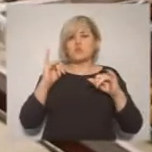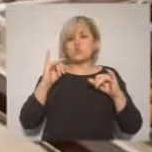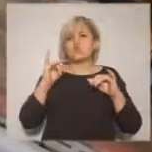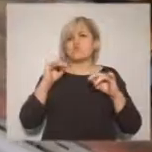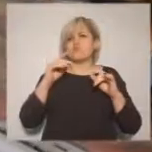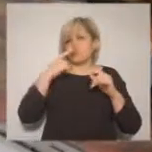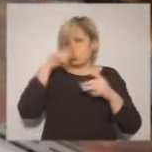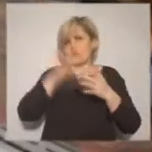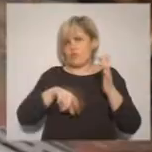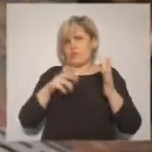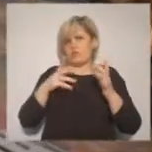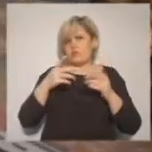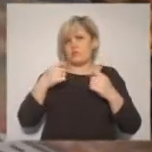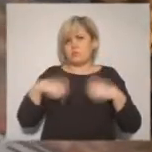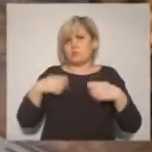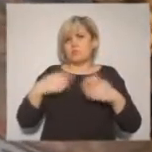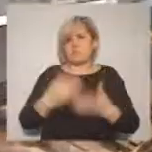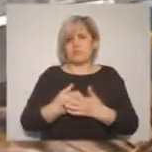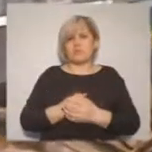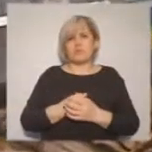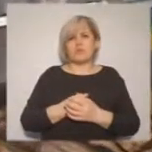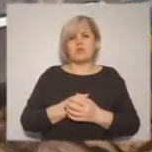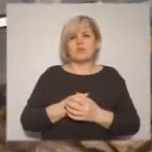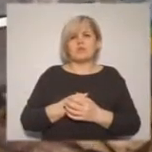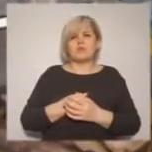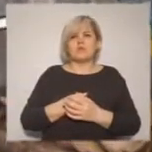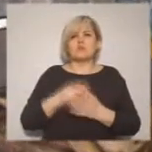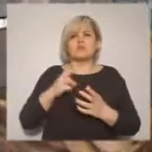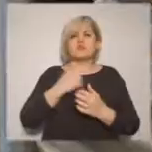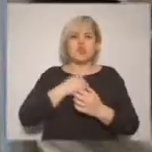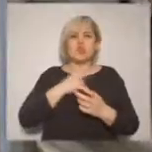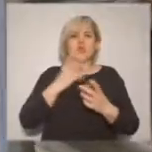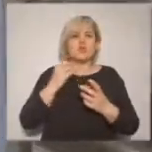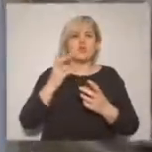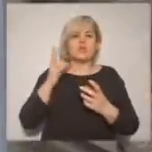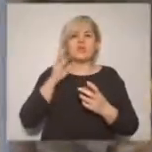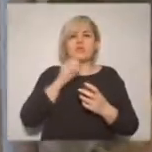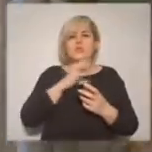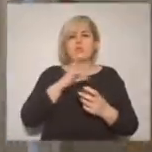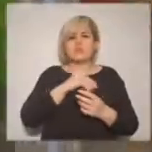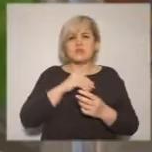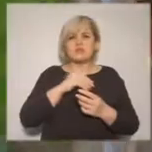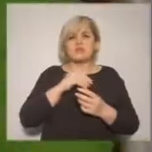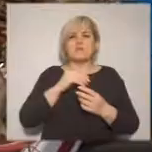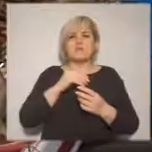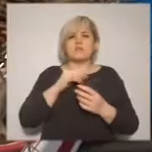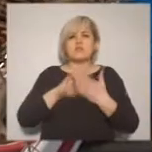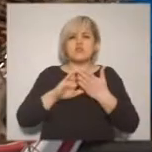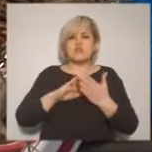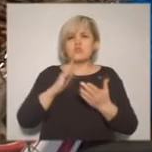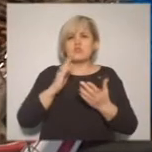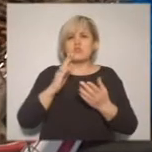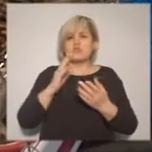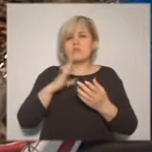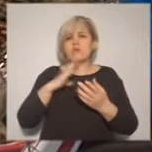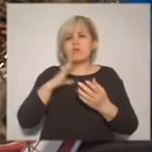у проверенных производителей и поставщиков, и на эту продукцию должны быть все необходимые документы – жизненная аксиома. К сожалению, не на